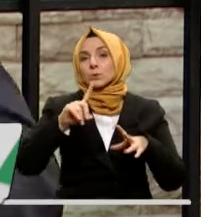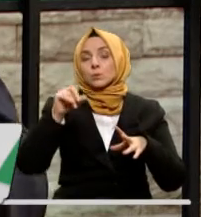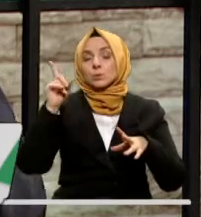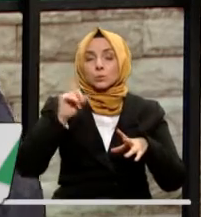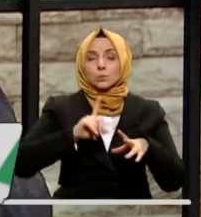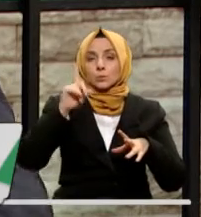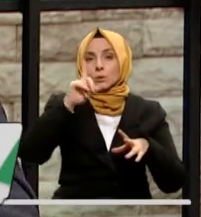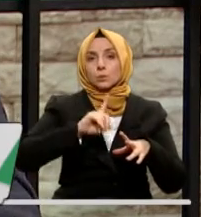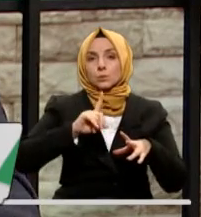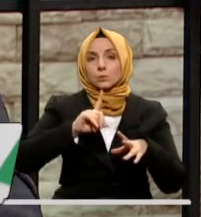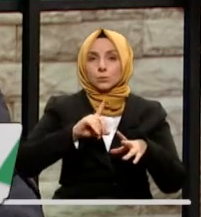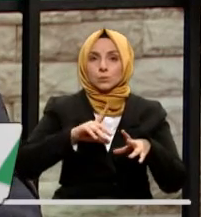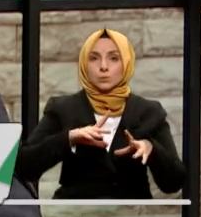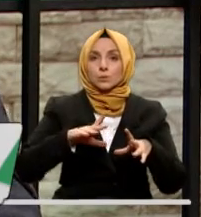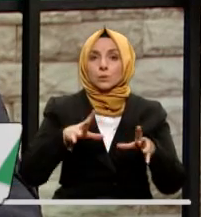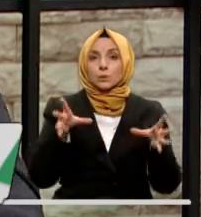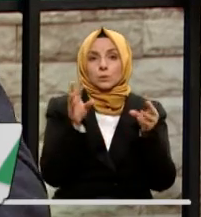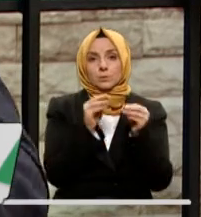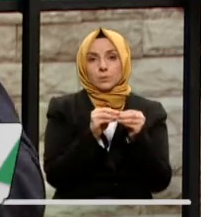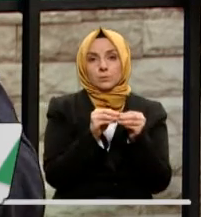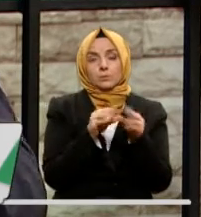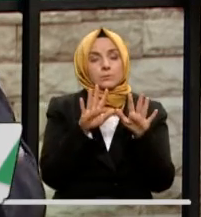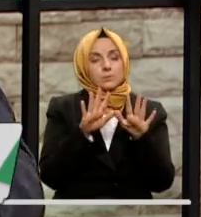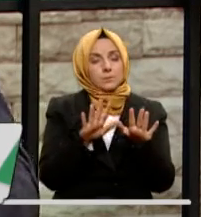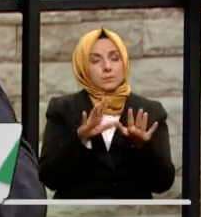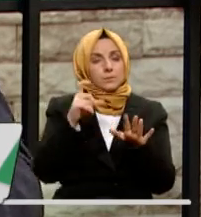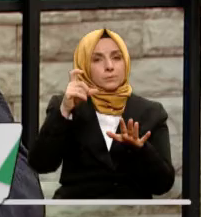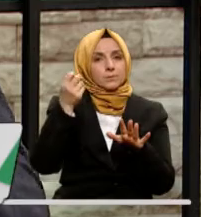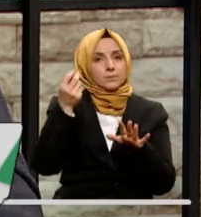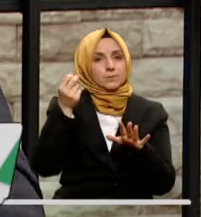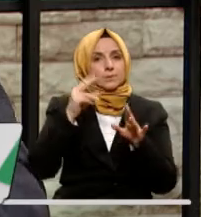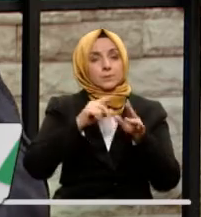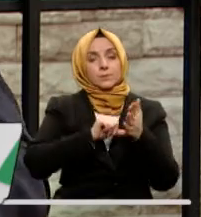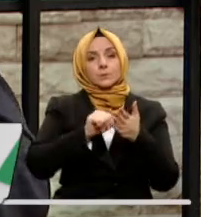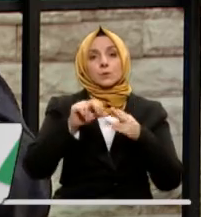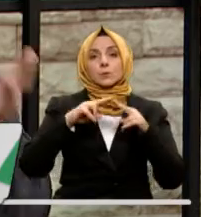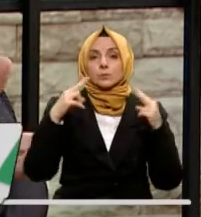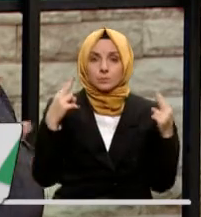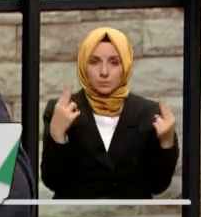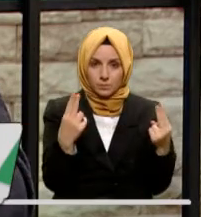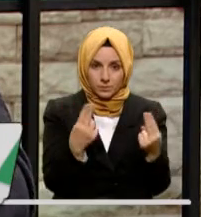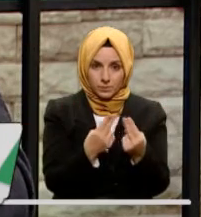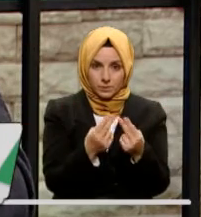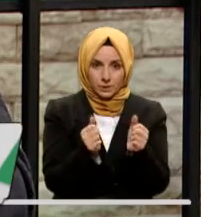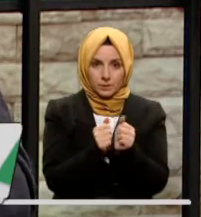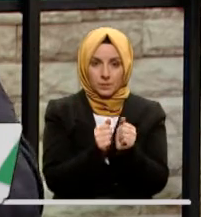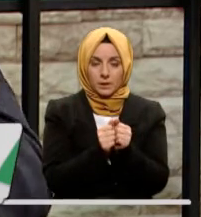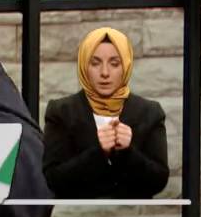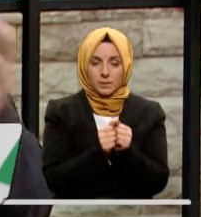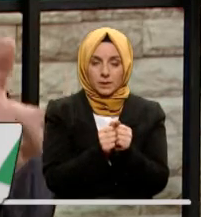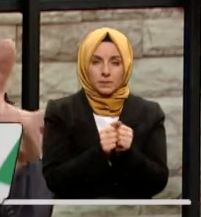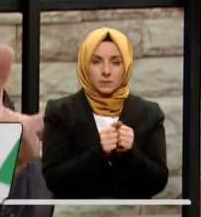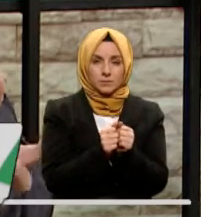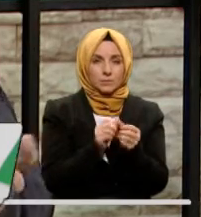kapsar hale gelmiş idik ama pandemi ile birlikte bütün dünyada ülkemizde değil bütün dünyada bir